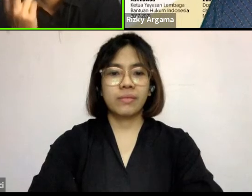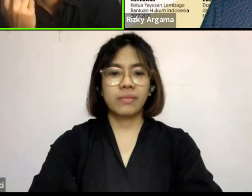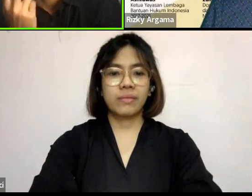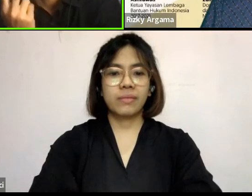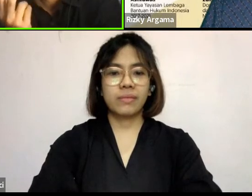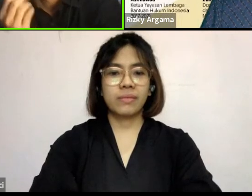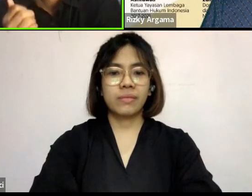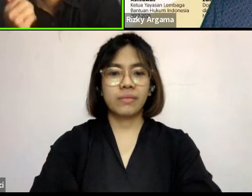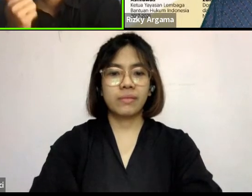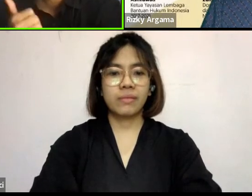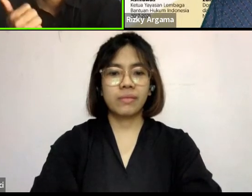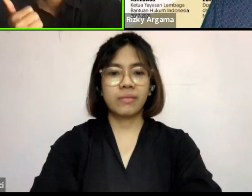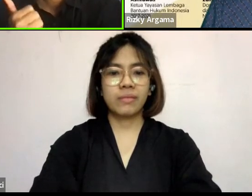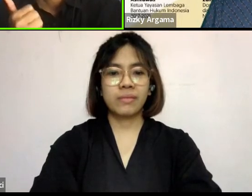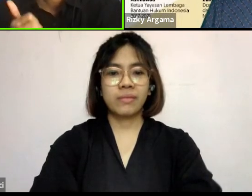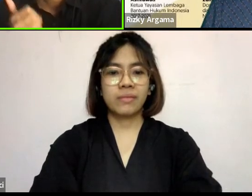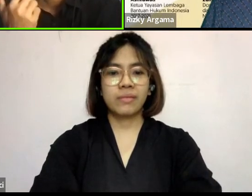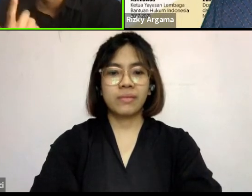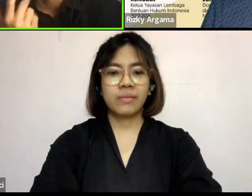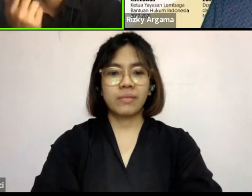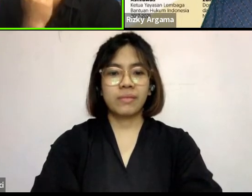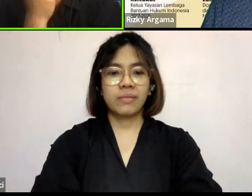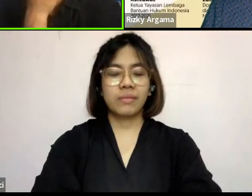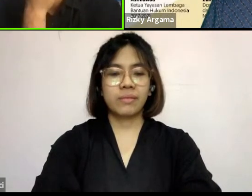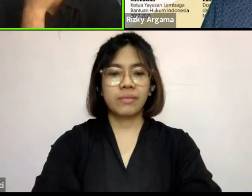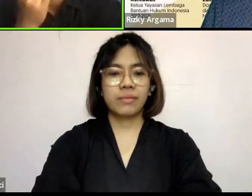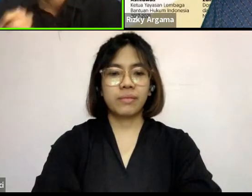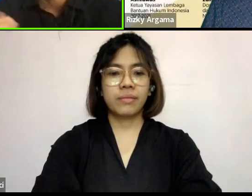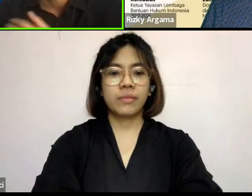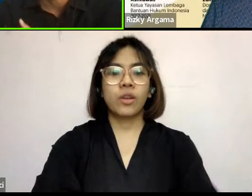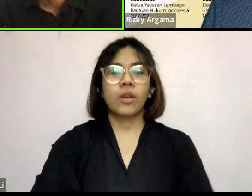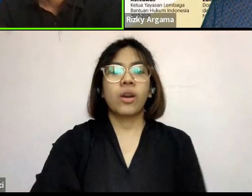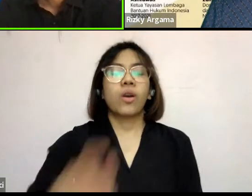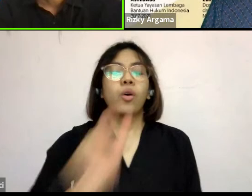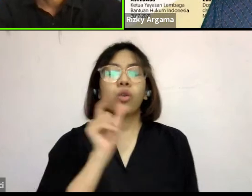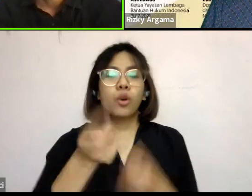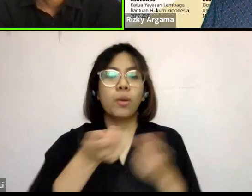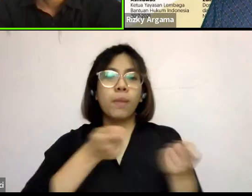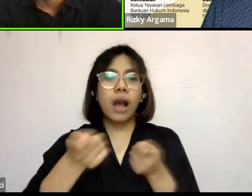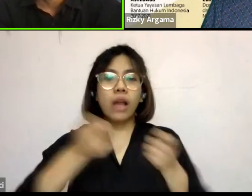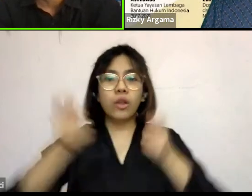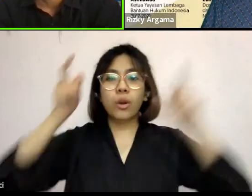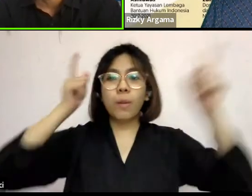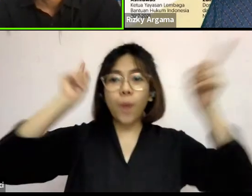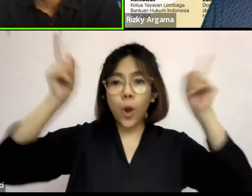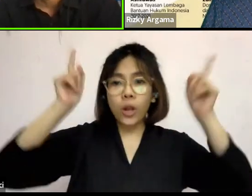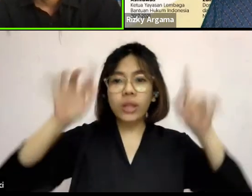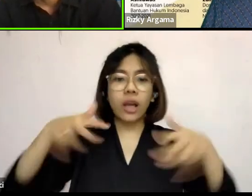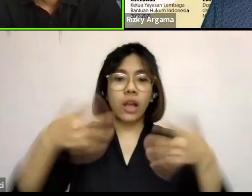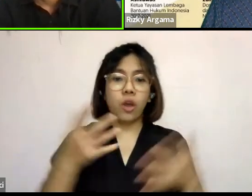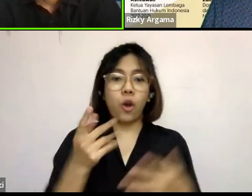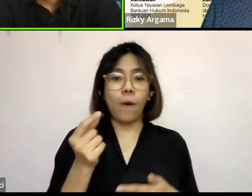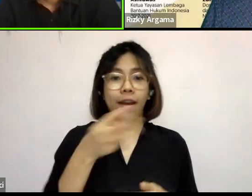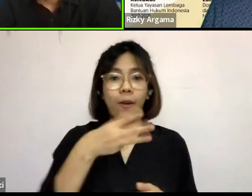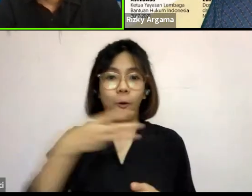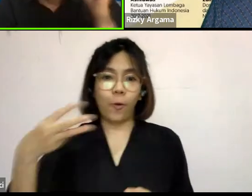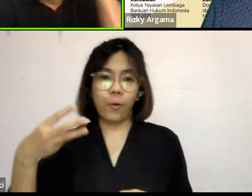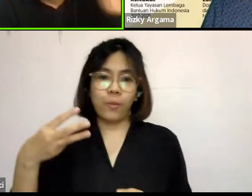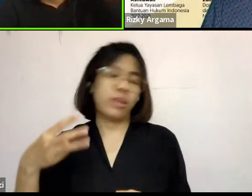mempertahankan dua hal yang pertama stabilitas politik yang kedua pertumbuhan ekonomi diprediksi dari sejak awal misalnya